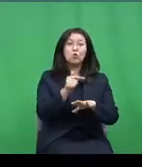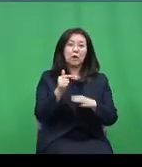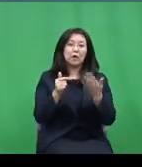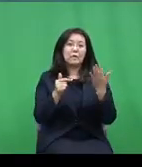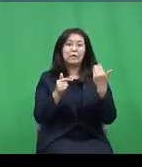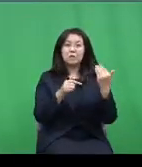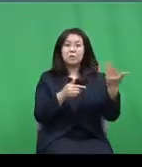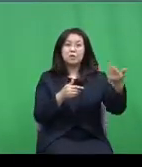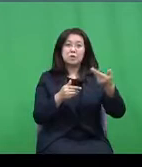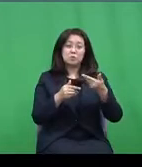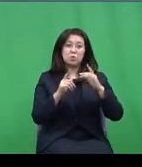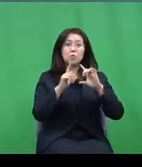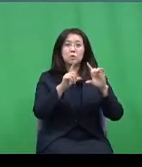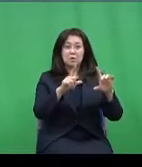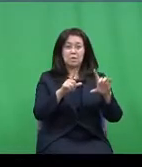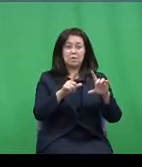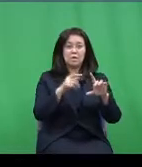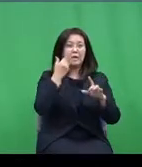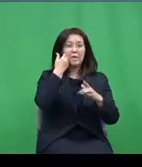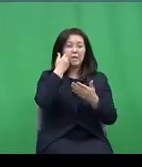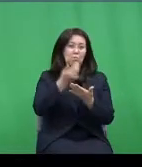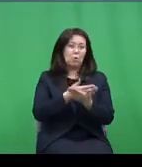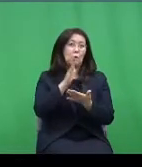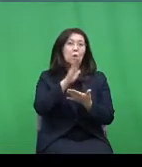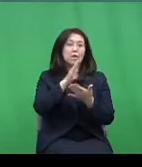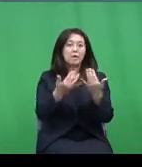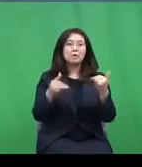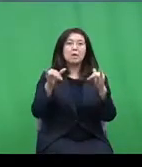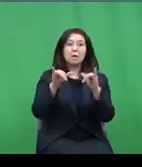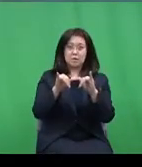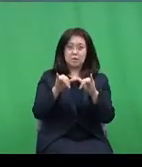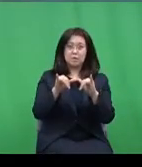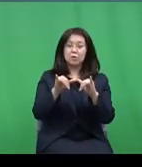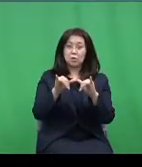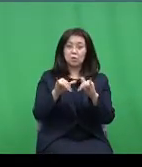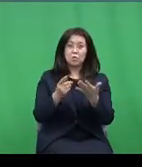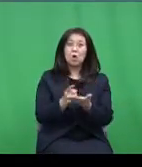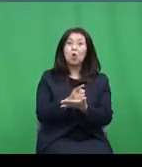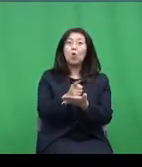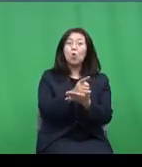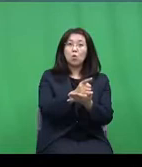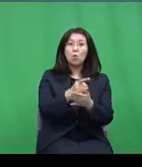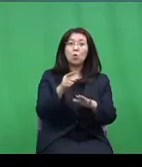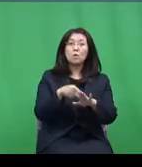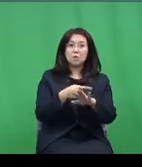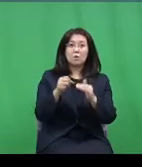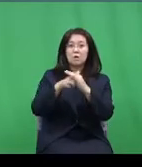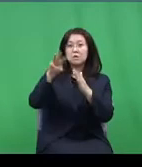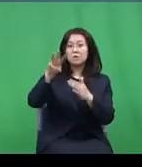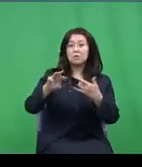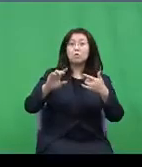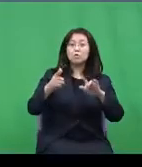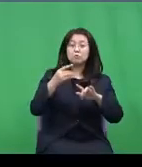対しての、その誰一人取り残されない社会であるとか、まあ、あの方向性は当然石川県と違っていいんだと思うんですけ